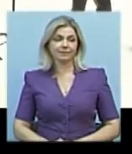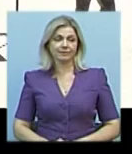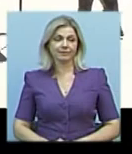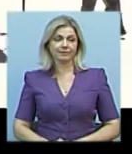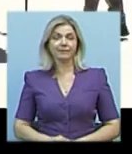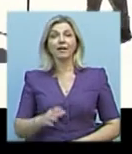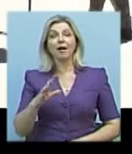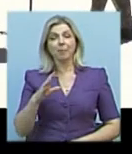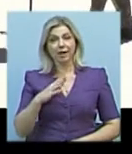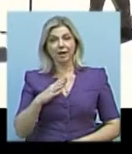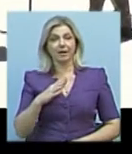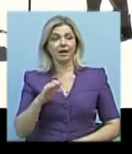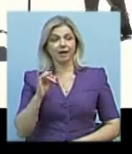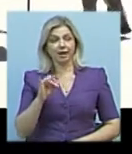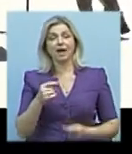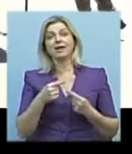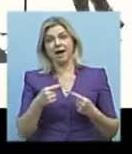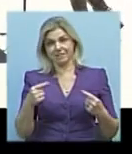Були і заокеанські рок-композиції.